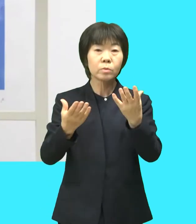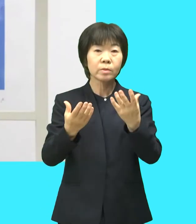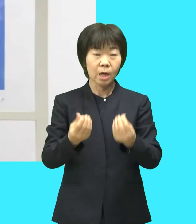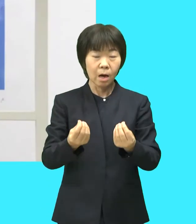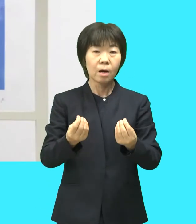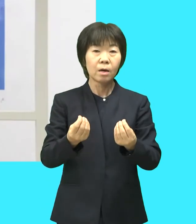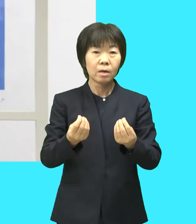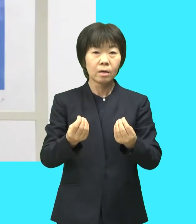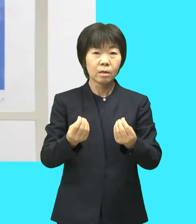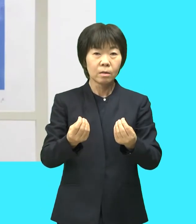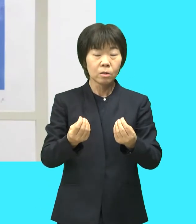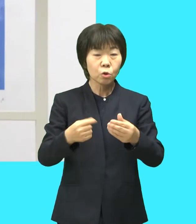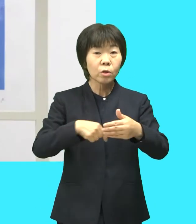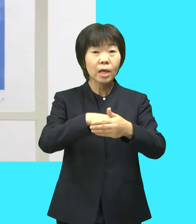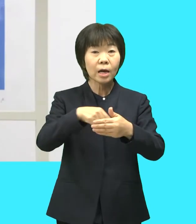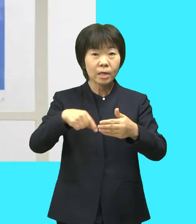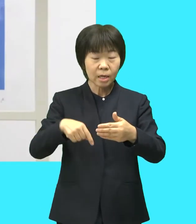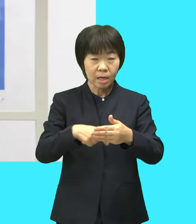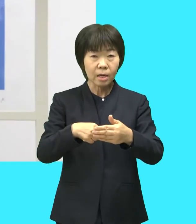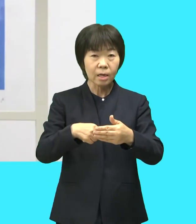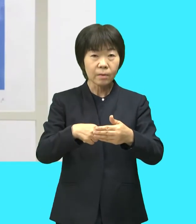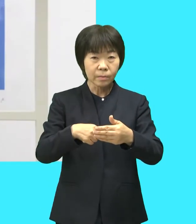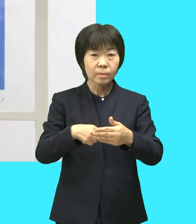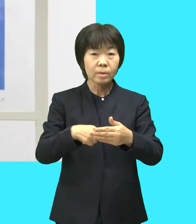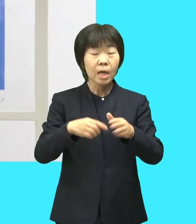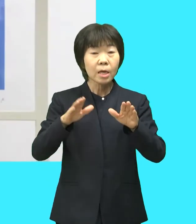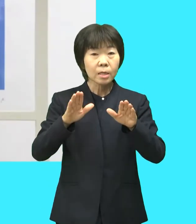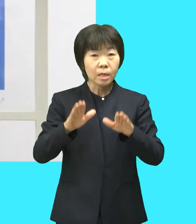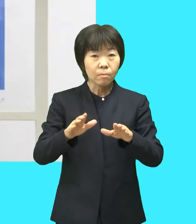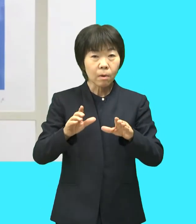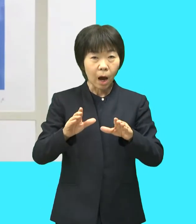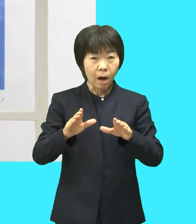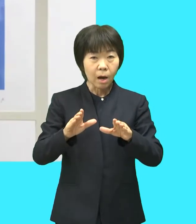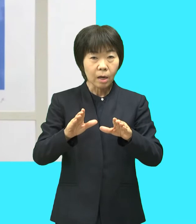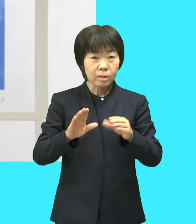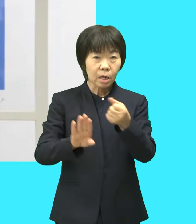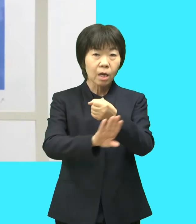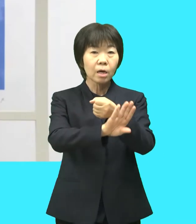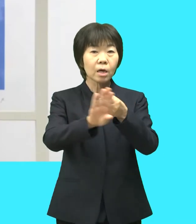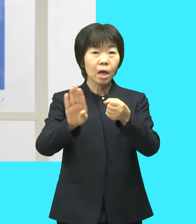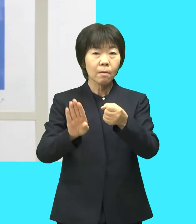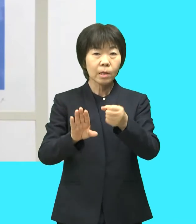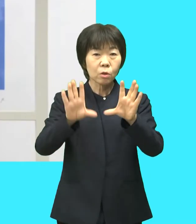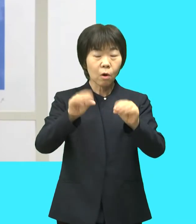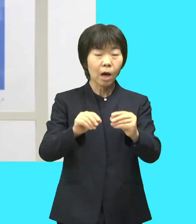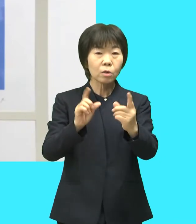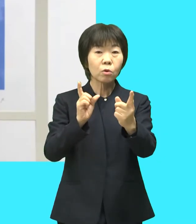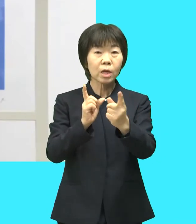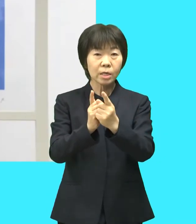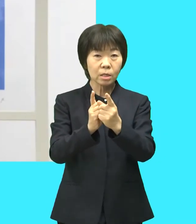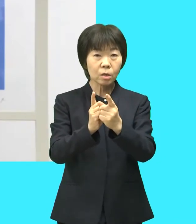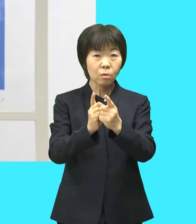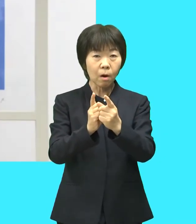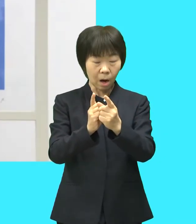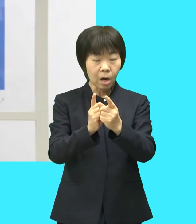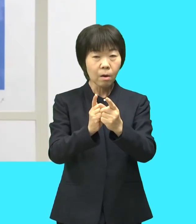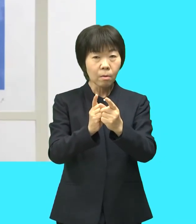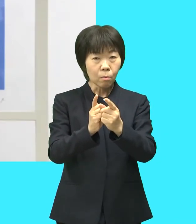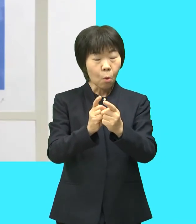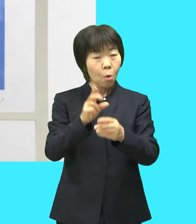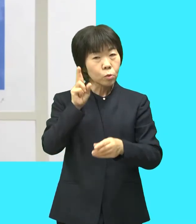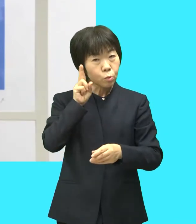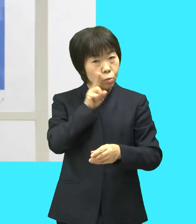。その中でやはり今東電の原発の廃炉対策がある程度順調に進んでい